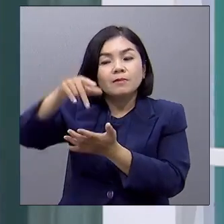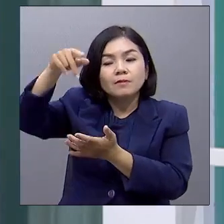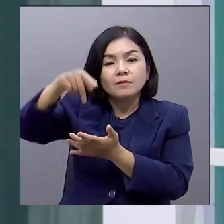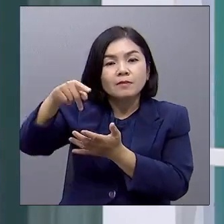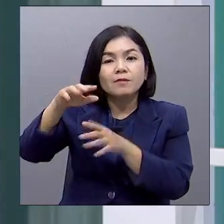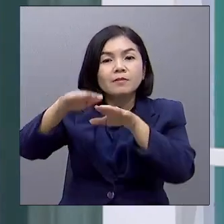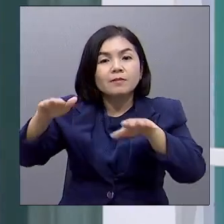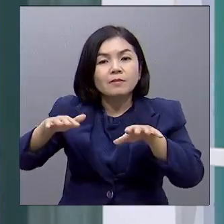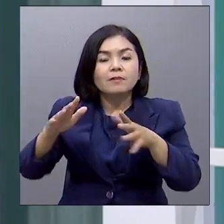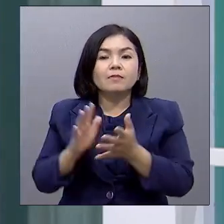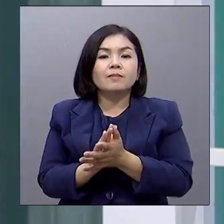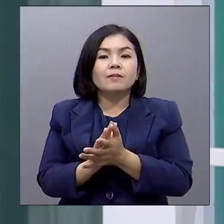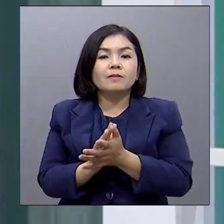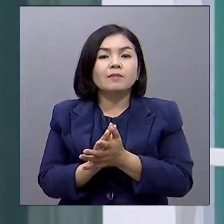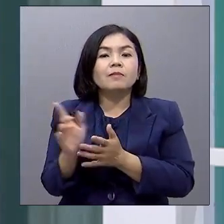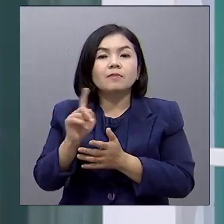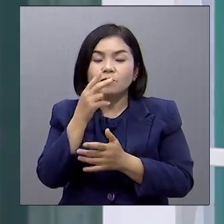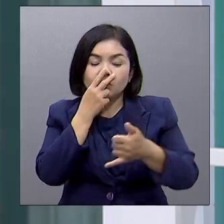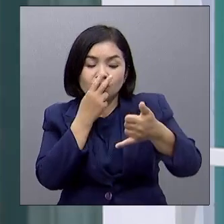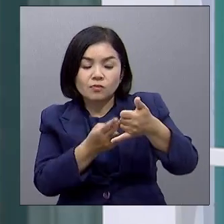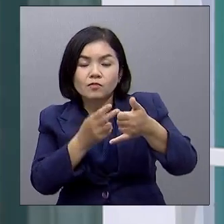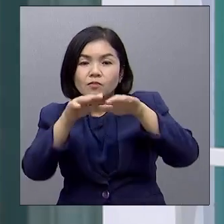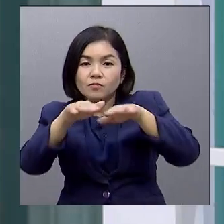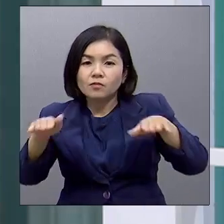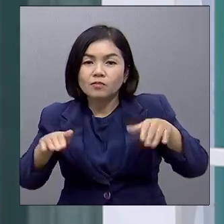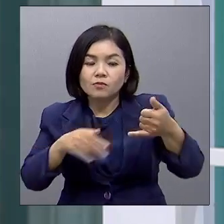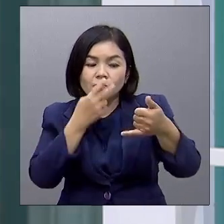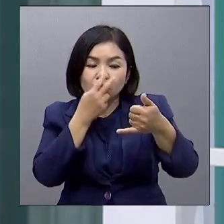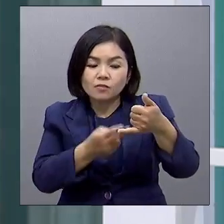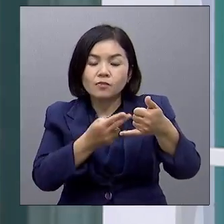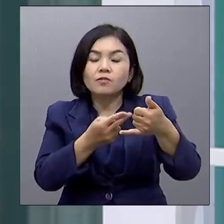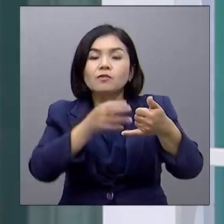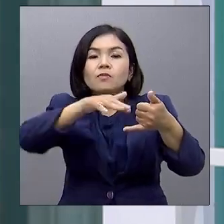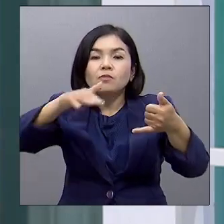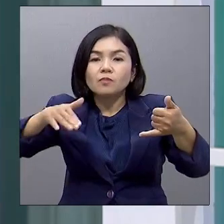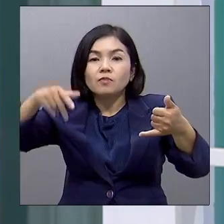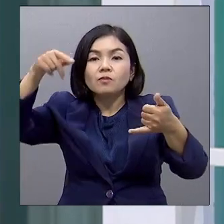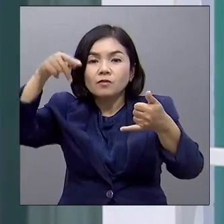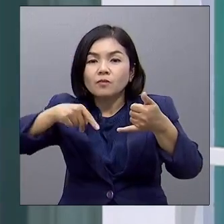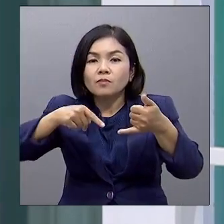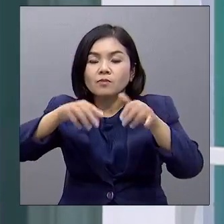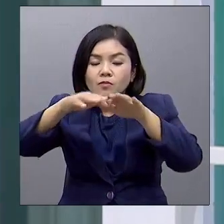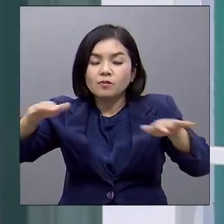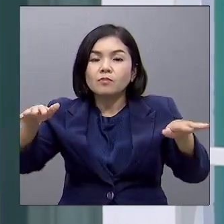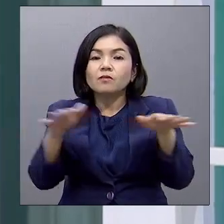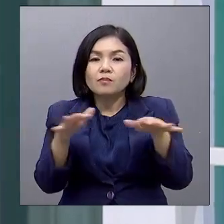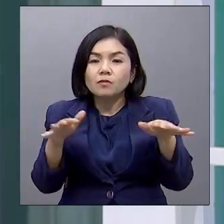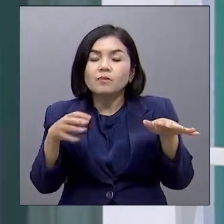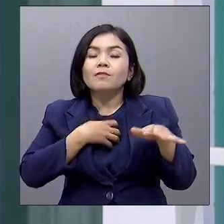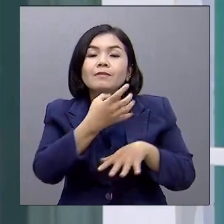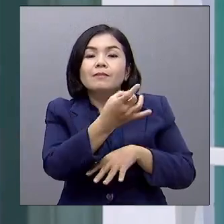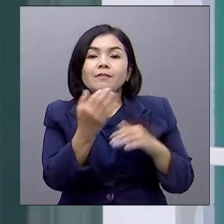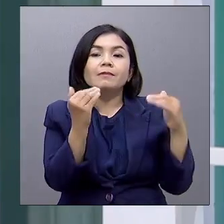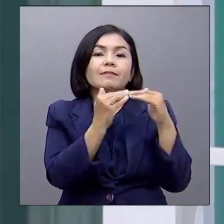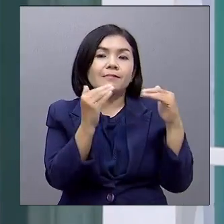มีพูดถเดพิเศษเนตองดูคำวเด็กก่อน แลวคำพิเศษถงจะตามหังเพราฉนั้นถ้าเด็กปรกติหอเดกทั่วไปมคามต้การอะไร